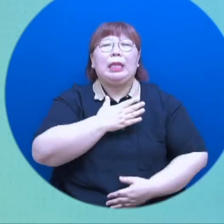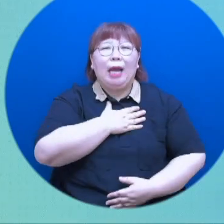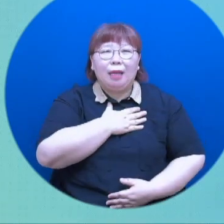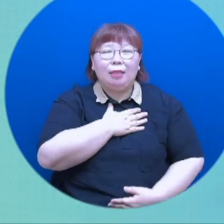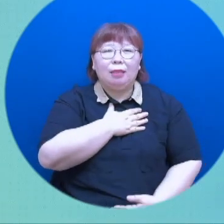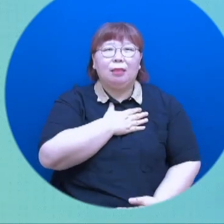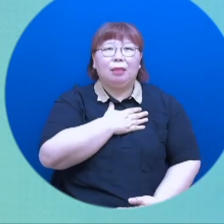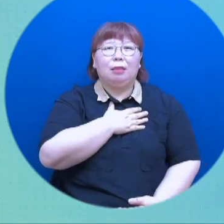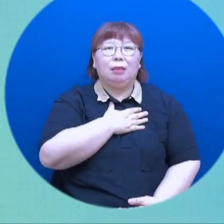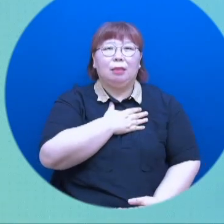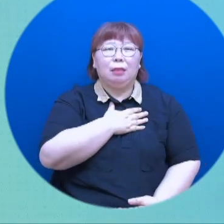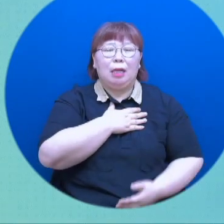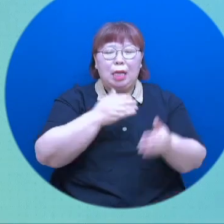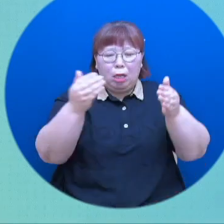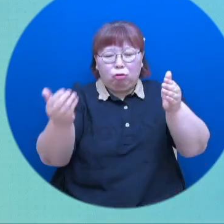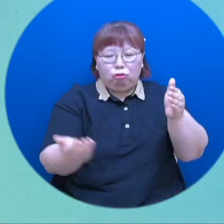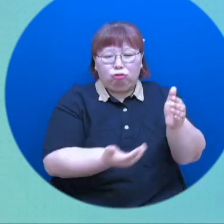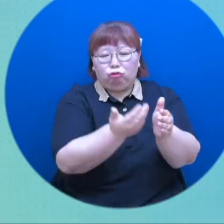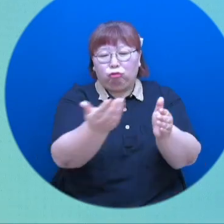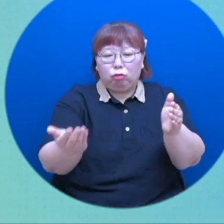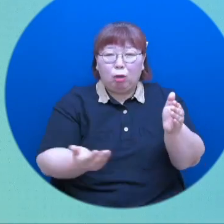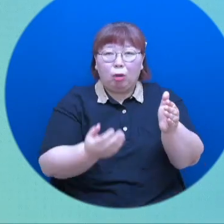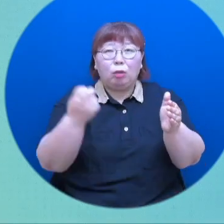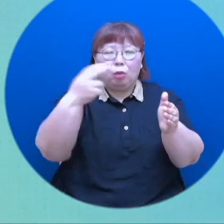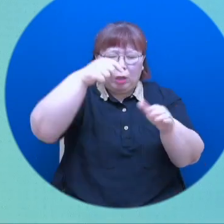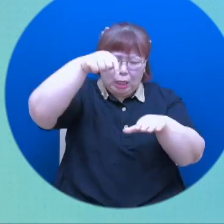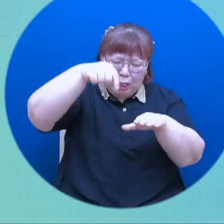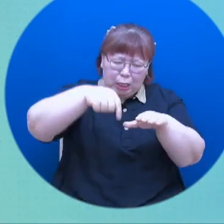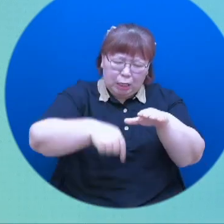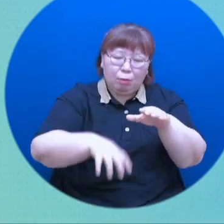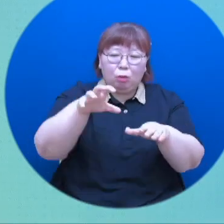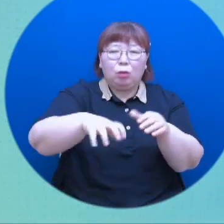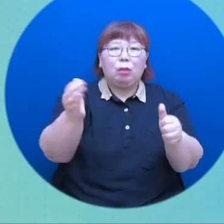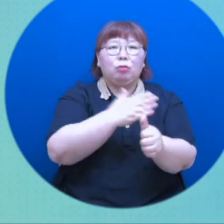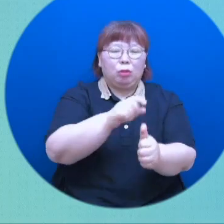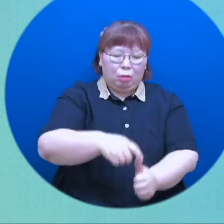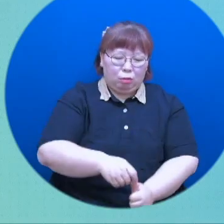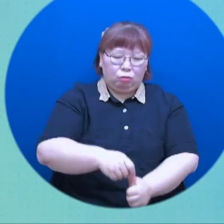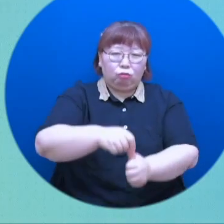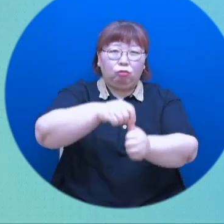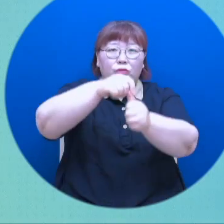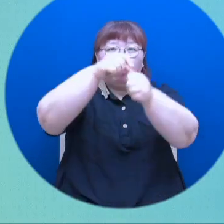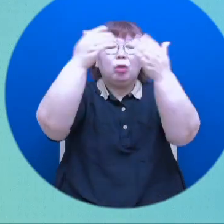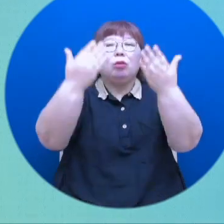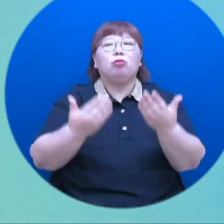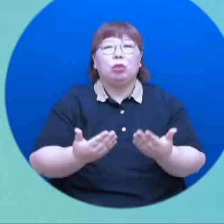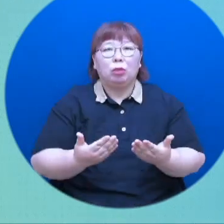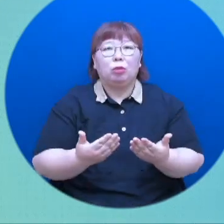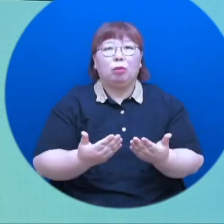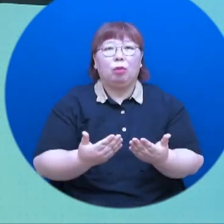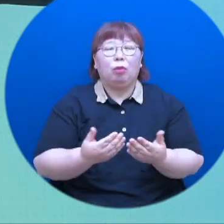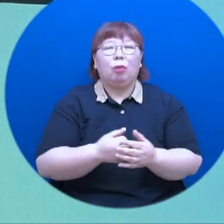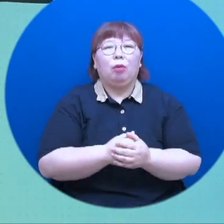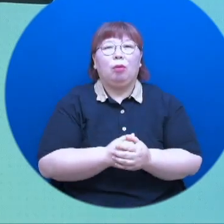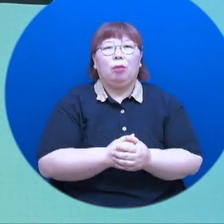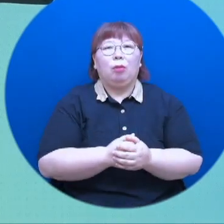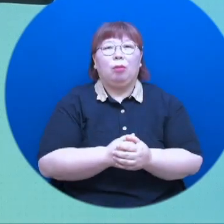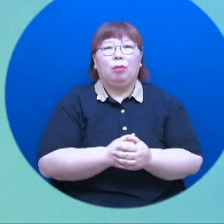막힐 웅덩이와 수렁에서 끌어 올려주시고, 기가 막힌